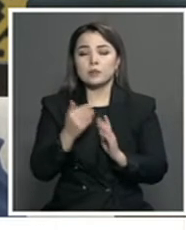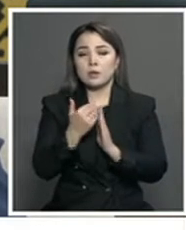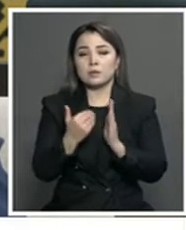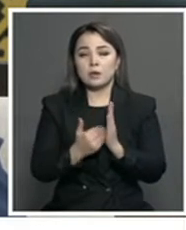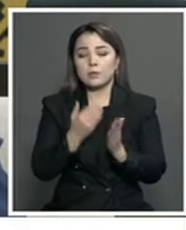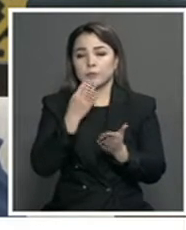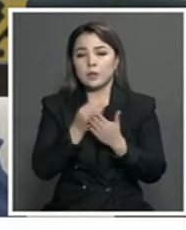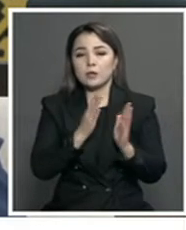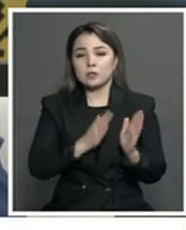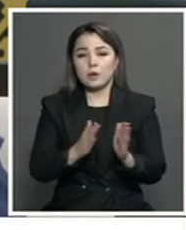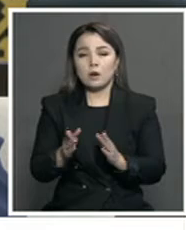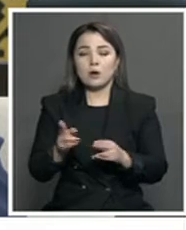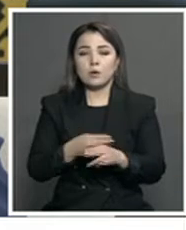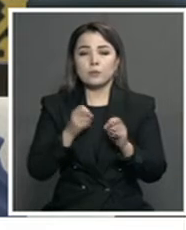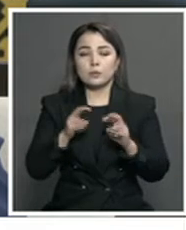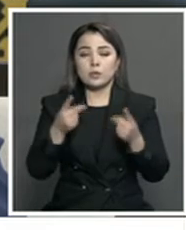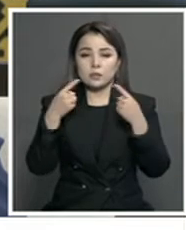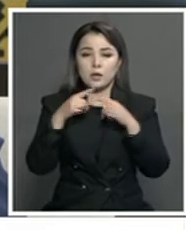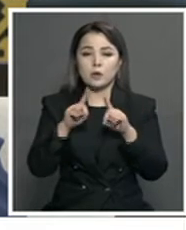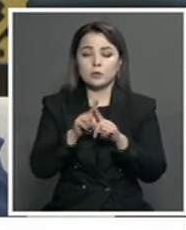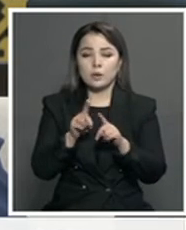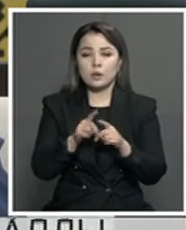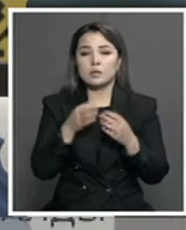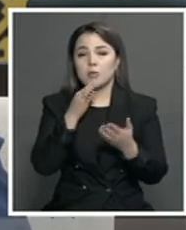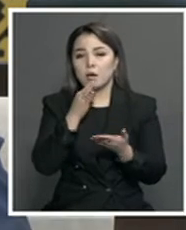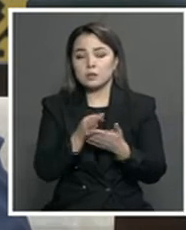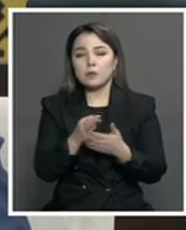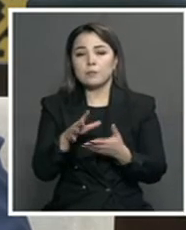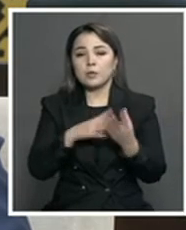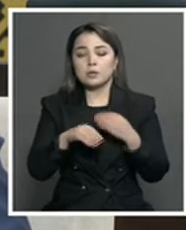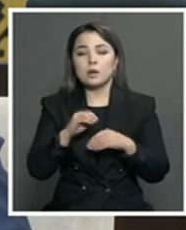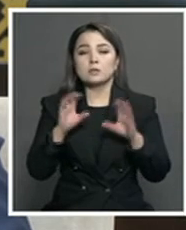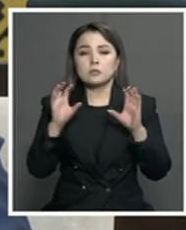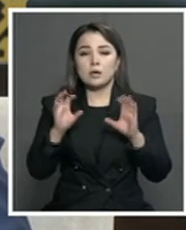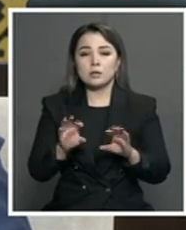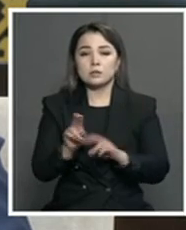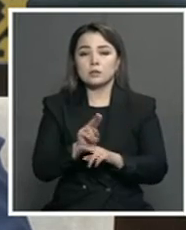қауіпсіздік пен техникалық жабдықтауға қойылатын талаптарға қатысты заңнамаларды жетілдірген жөн.